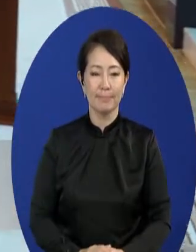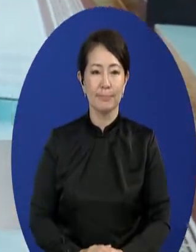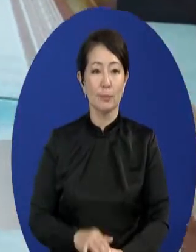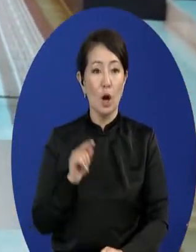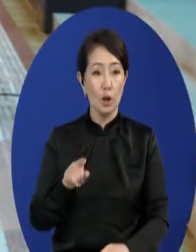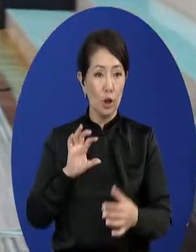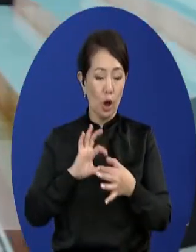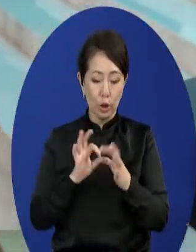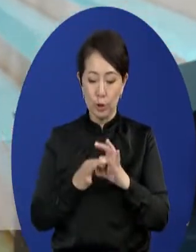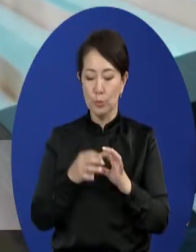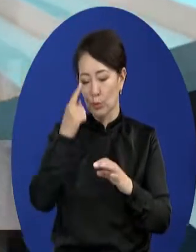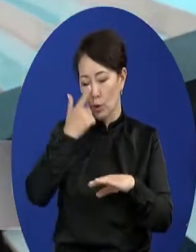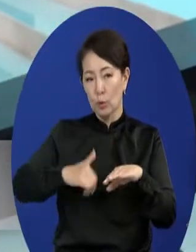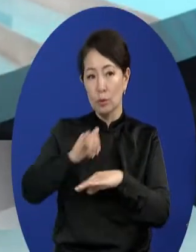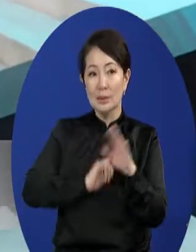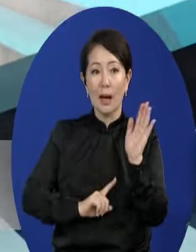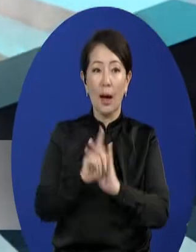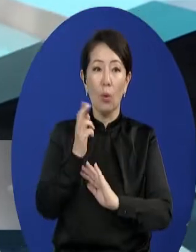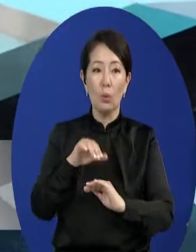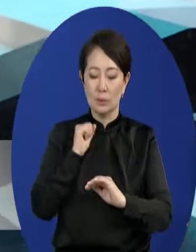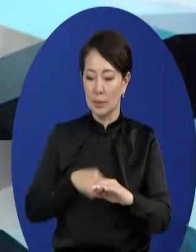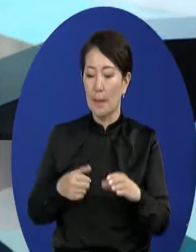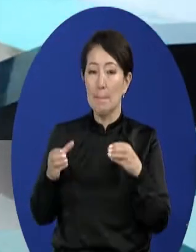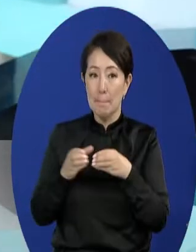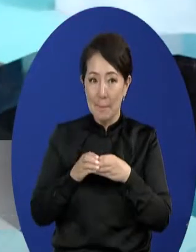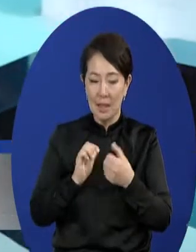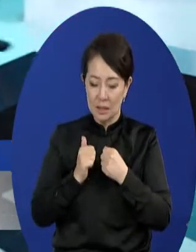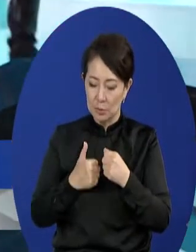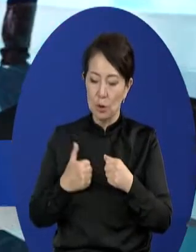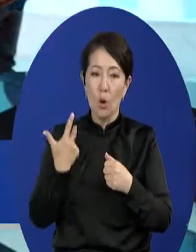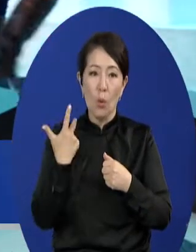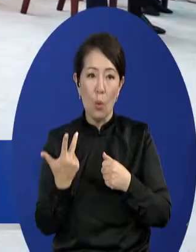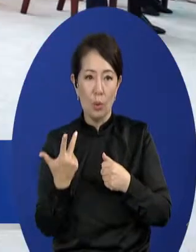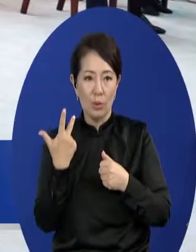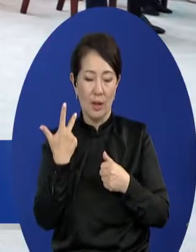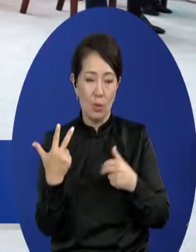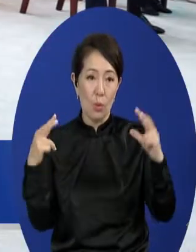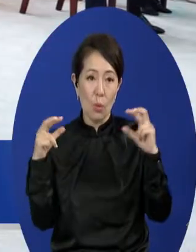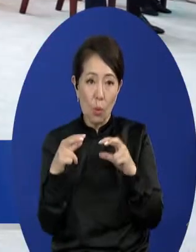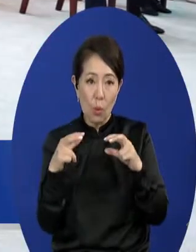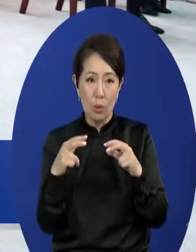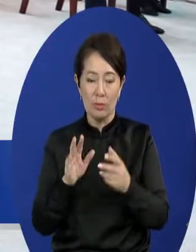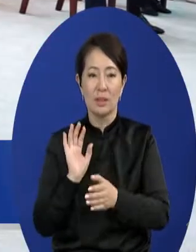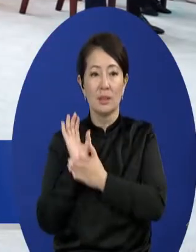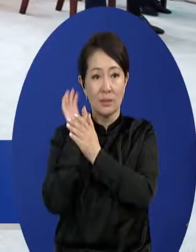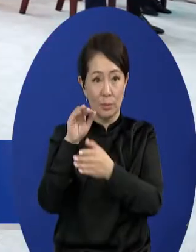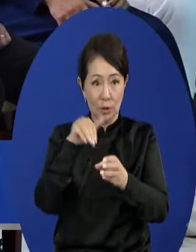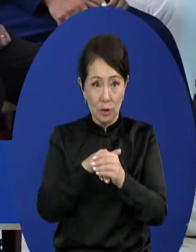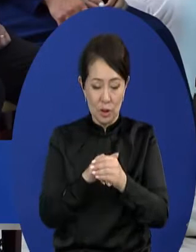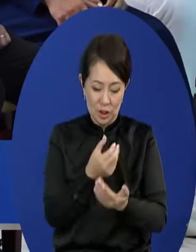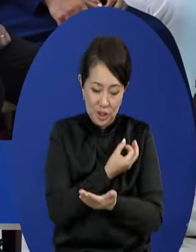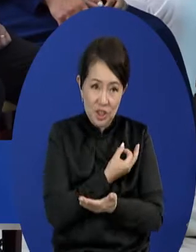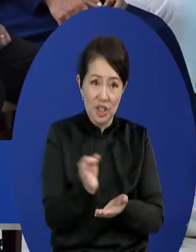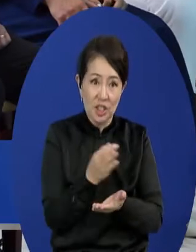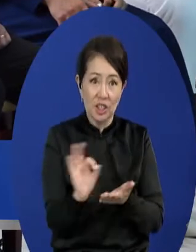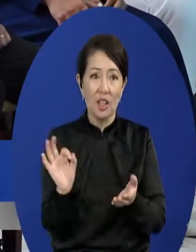Энэ удаагийн Олимпиад манай улс анх удаага багийн спортоор буюу 3-ыг харьцах нь 3 сагсан бөмбөгийн төрөлд оролцохоор болсон. Мөн ширээний теннисээр оролцох эрхийг анх удаа